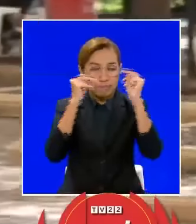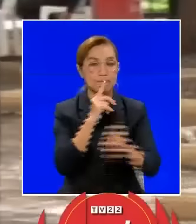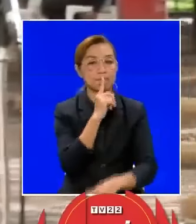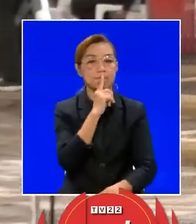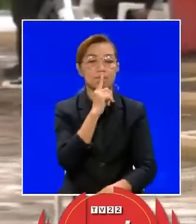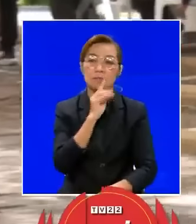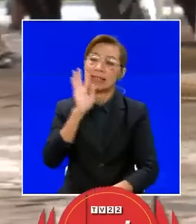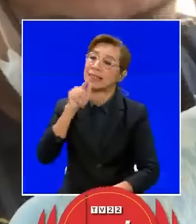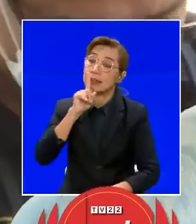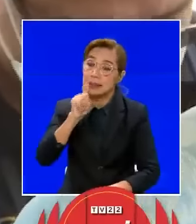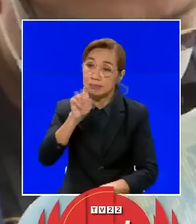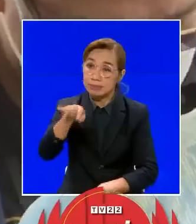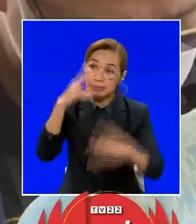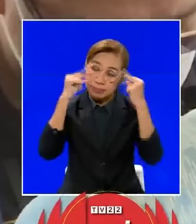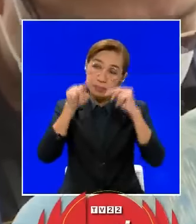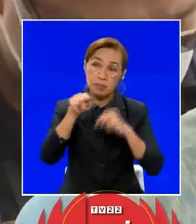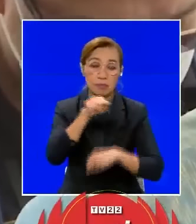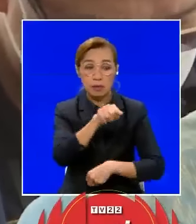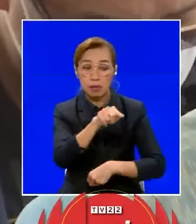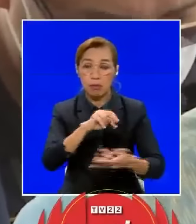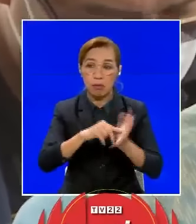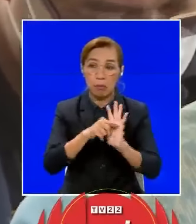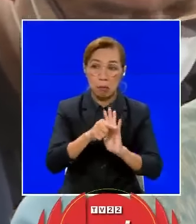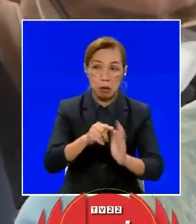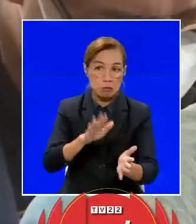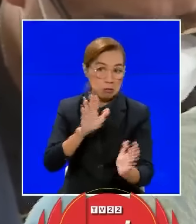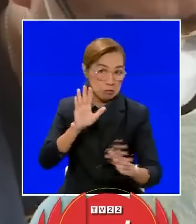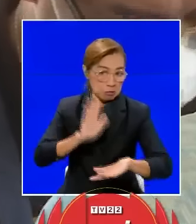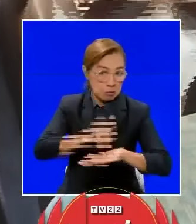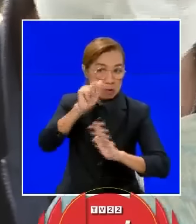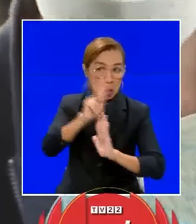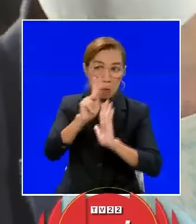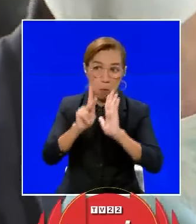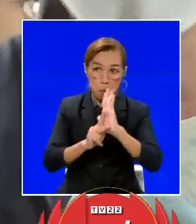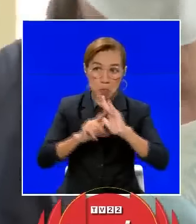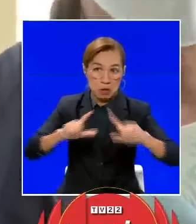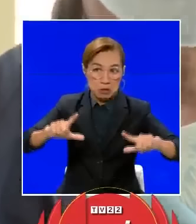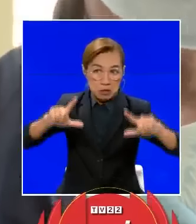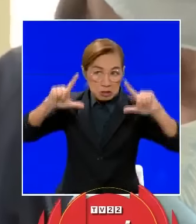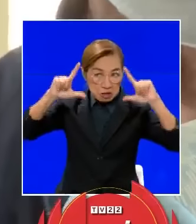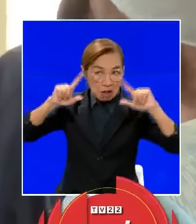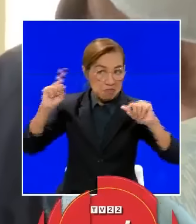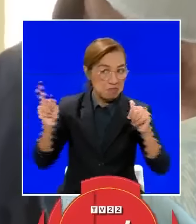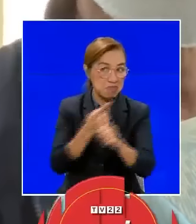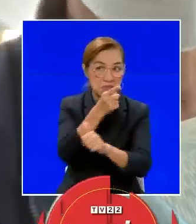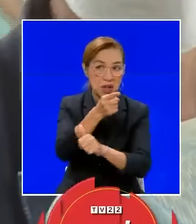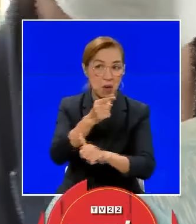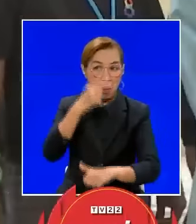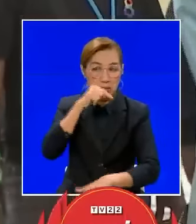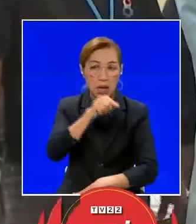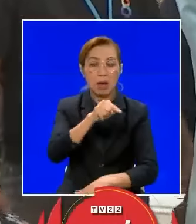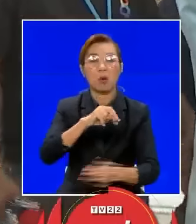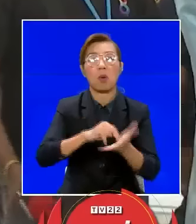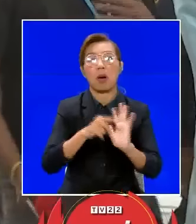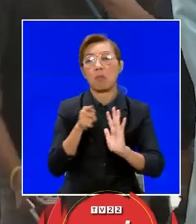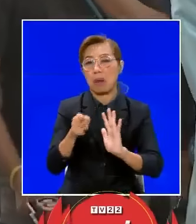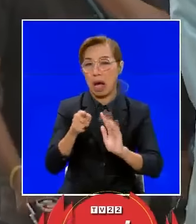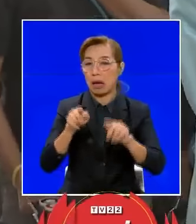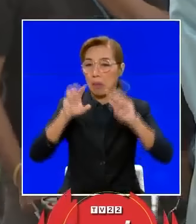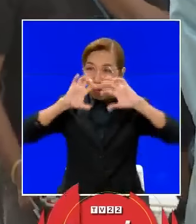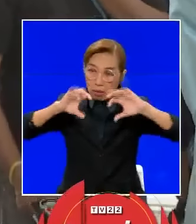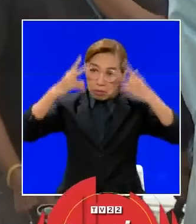ามอีกแปลว่าถ้าต้องเอากูรูด้านกฎหมายชั้นแนวหน้าประเทศไทยมาแบบเนี้ยแปลว่างานด้านกฎหมายมีช่องโหว่